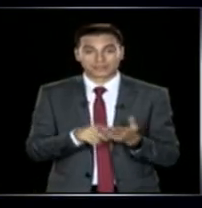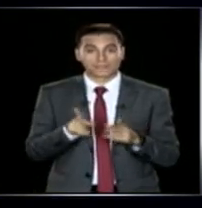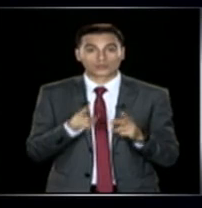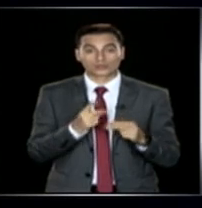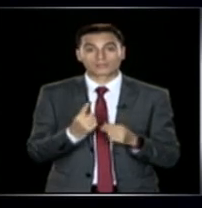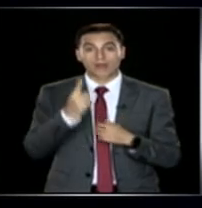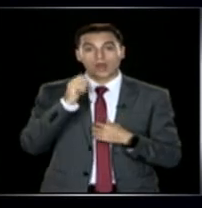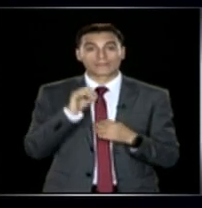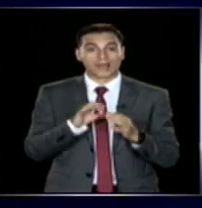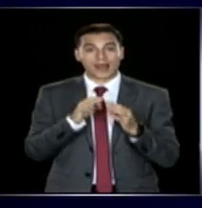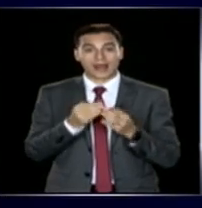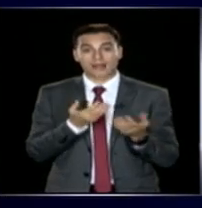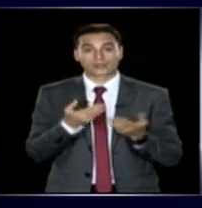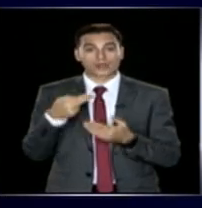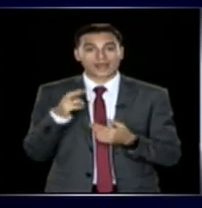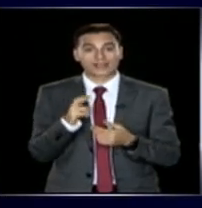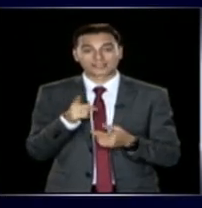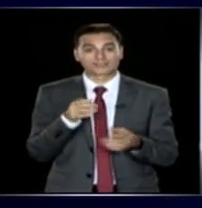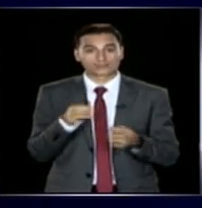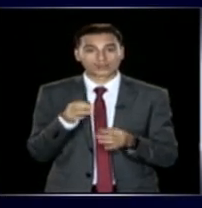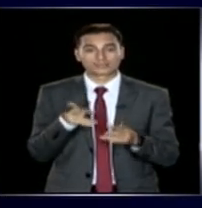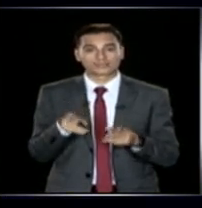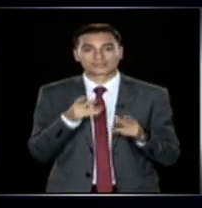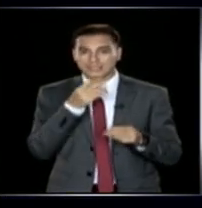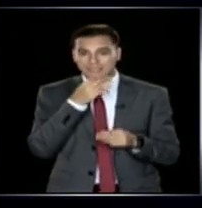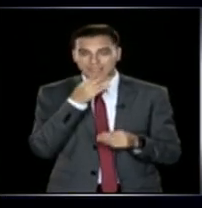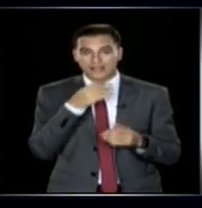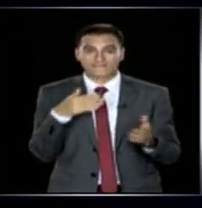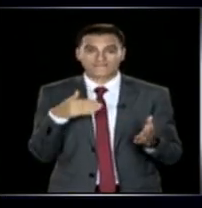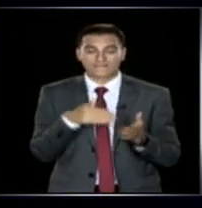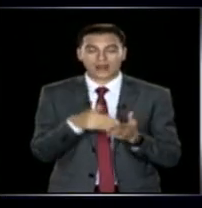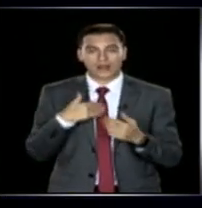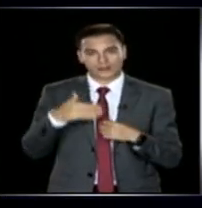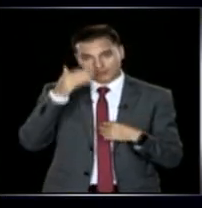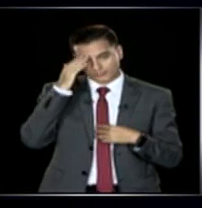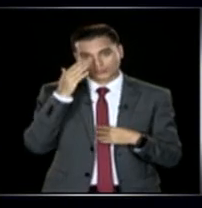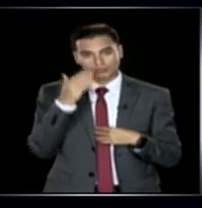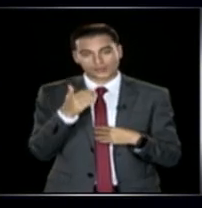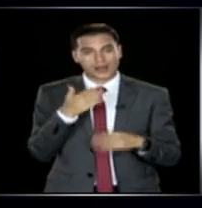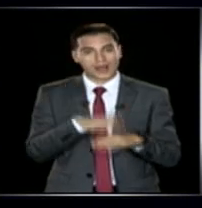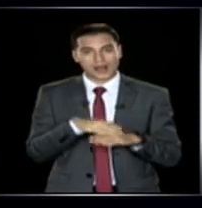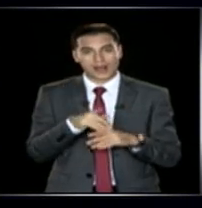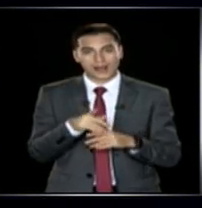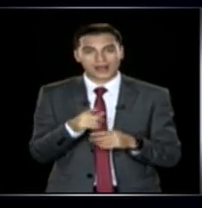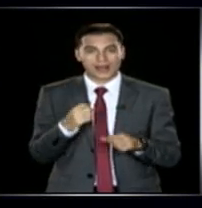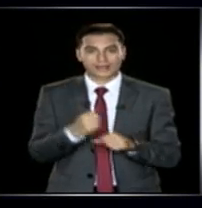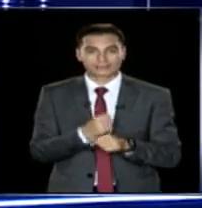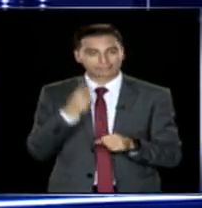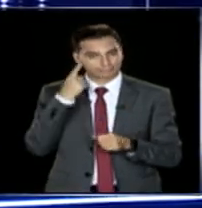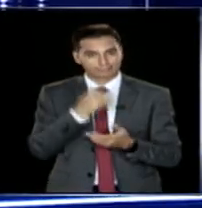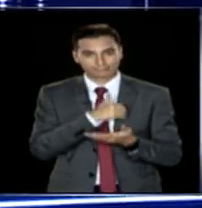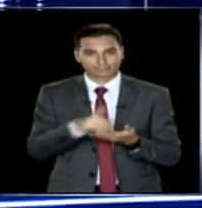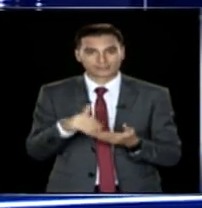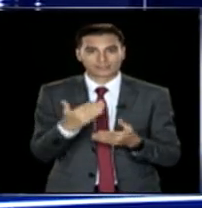الاول عباقرة العائلات كان استثنائي. مظبوط. انا بشكرك جدا اولا على تلبية الدعوة